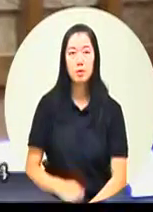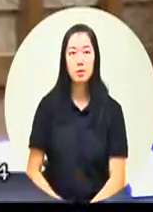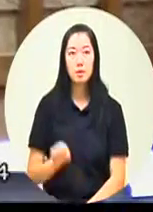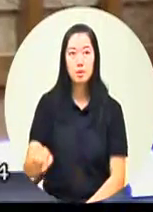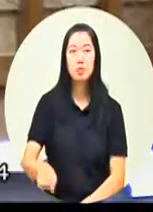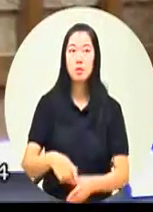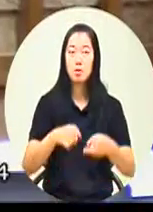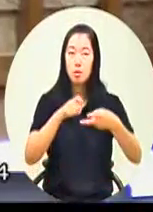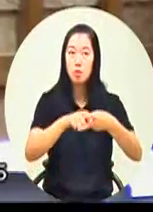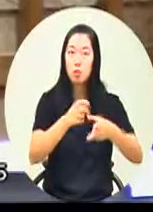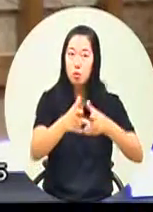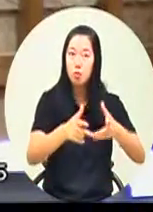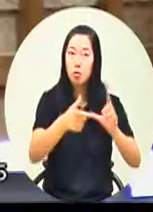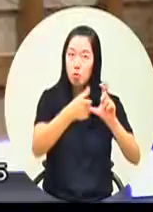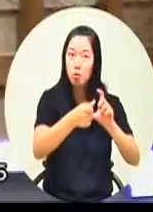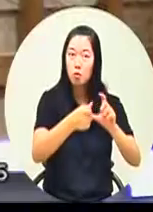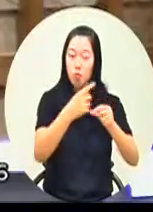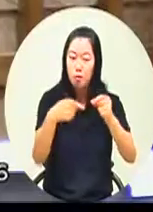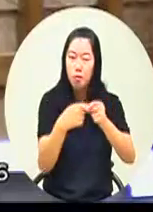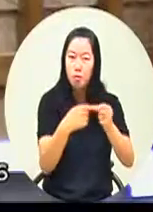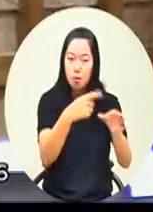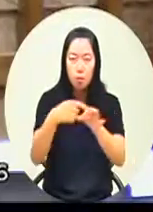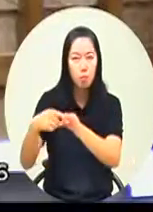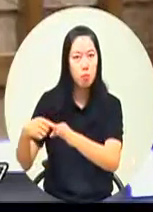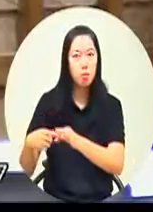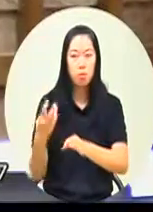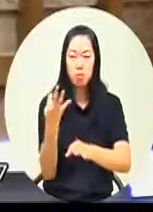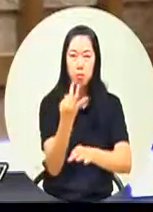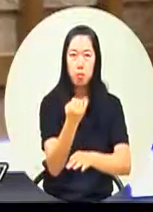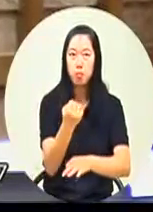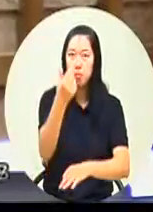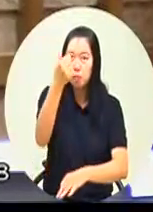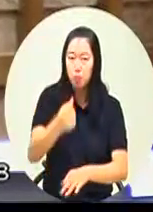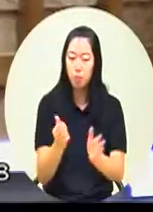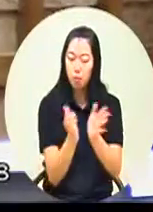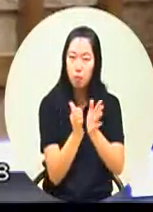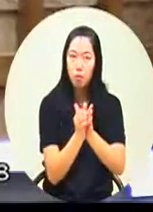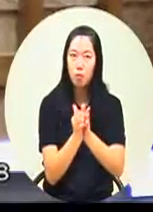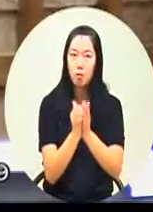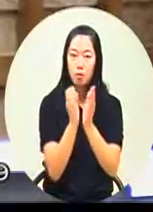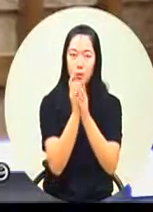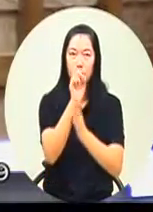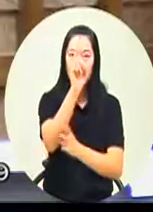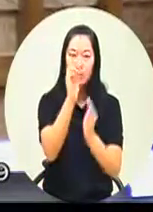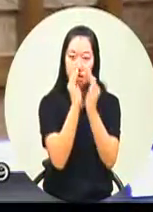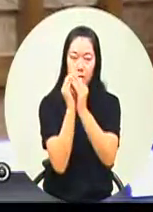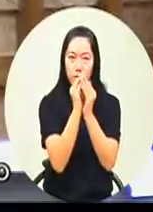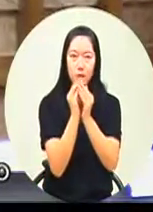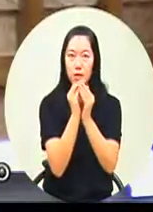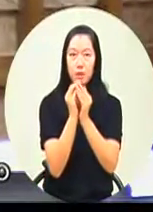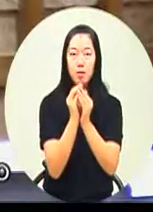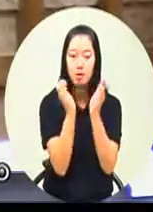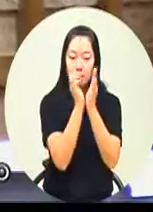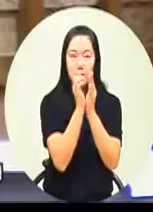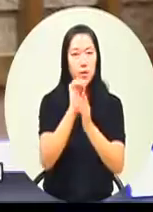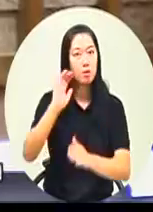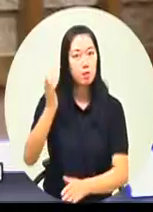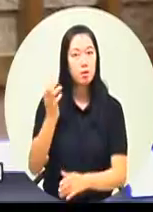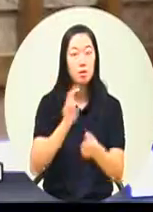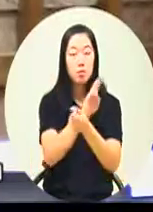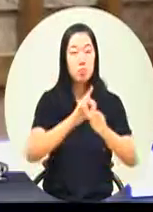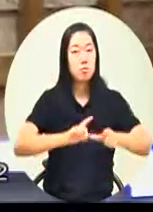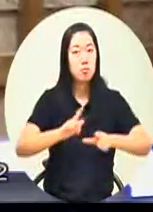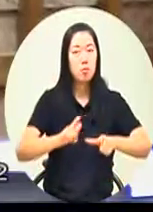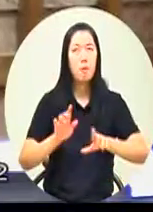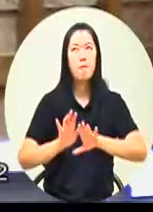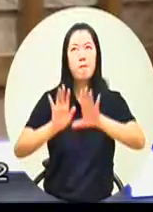业区年产值快几千亿啊，快到一兆了，上兆了。结果我们林园地区有什